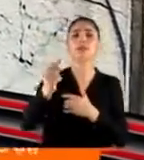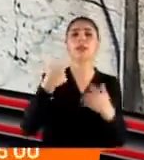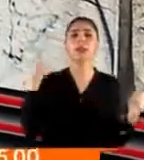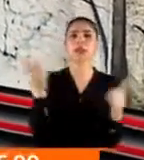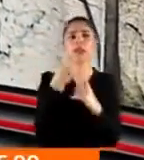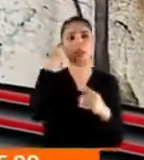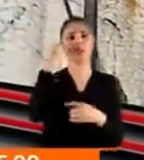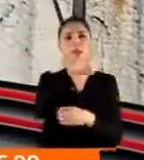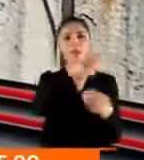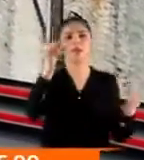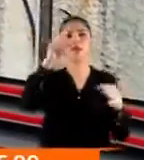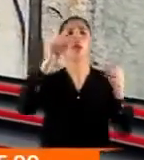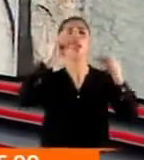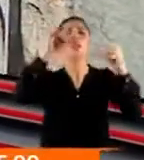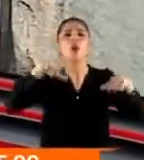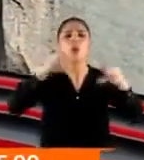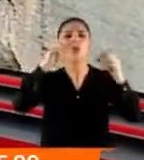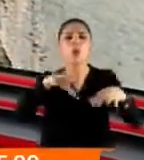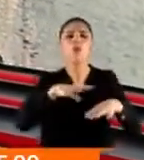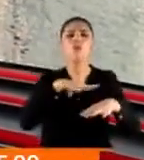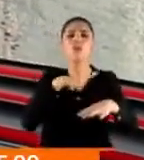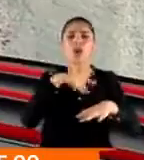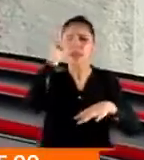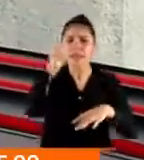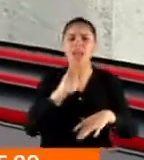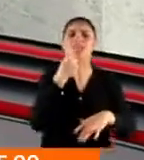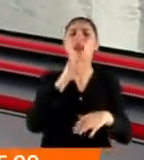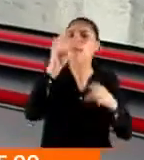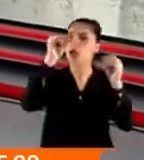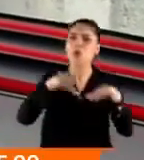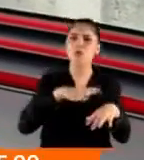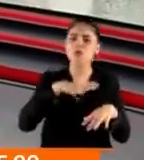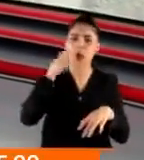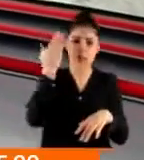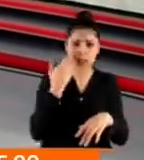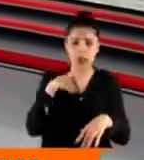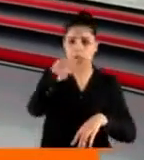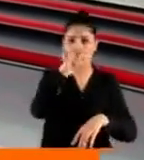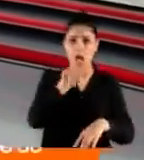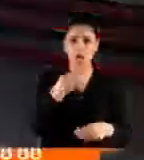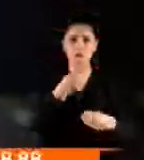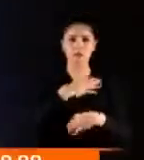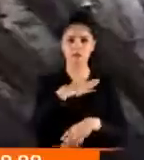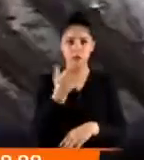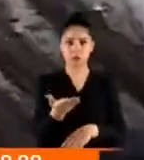özetleyeyim, elinize attığınız yer dökülüyor gerçekten. Demirler bile. İzleyin, hak vereceksiniz.